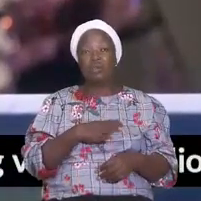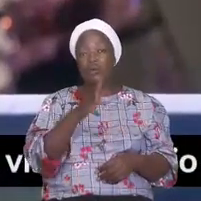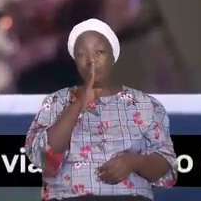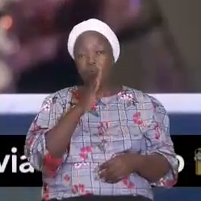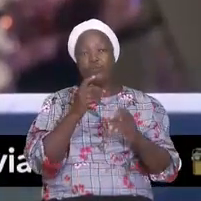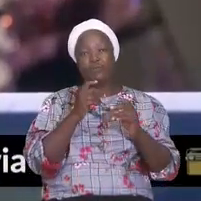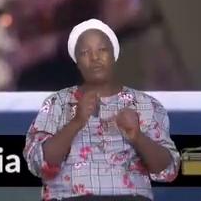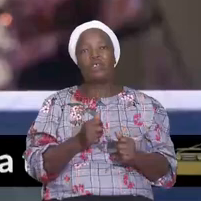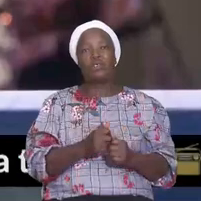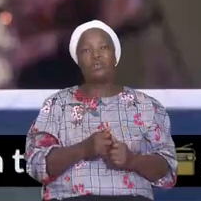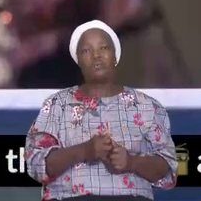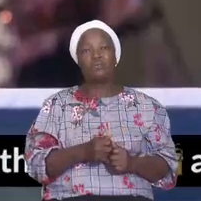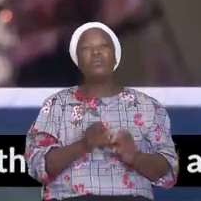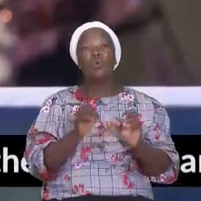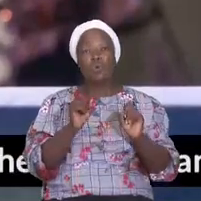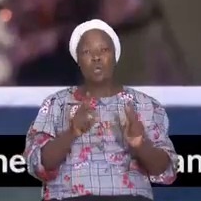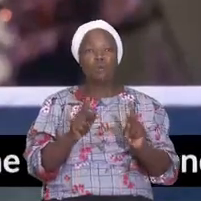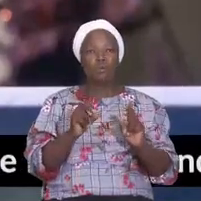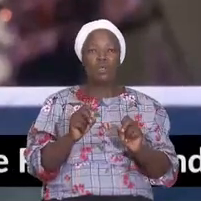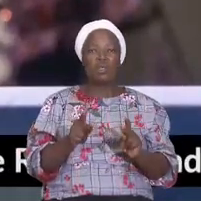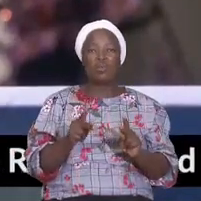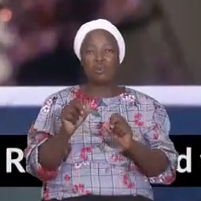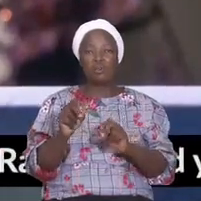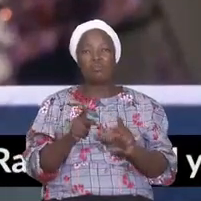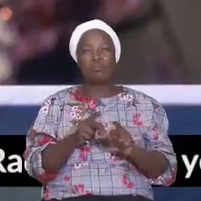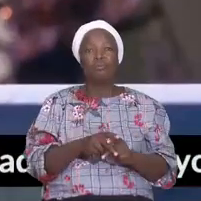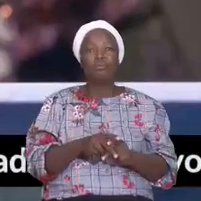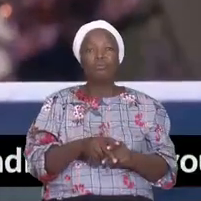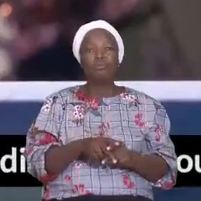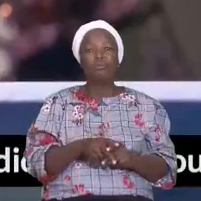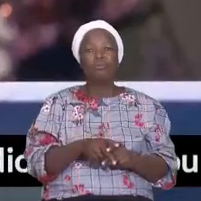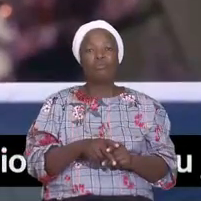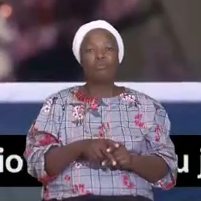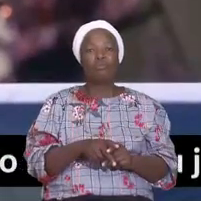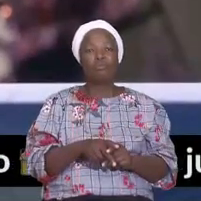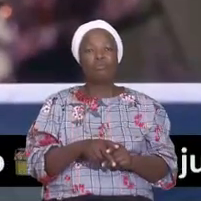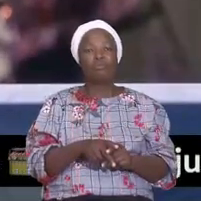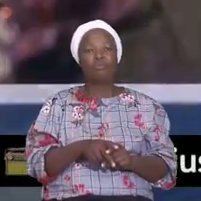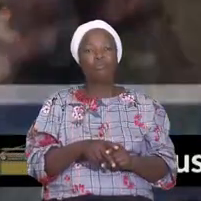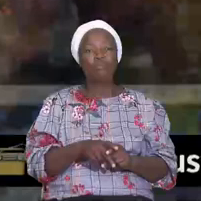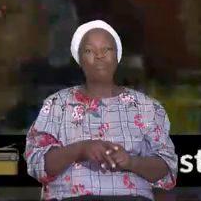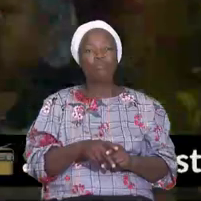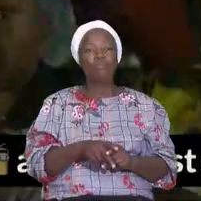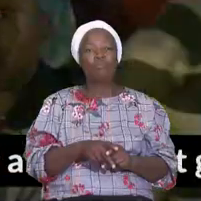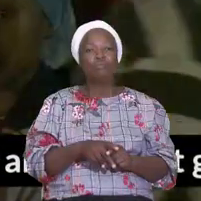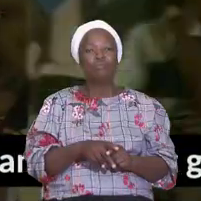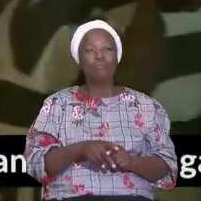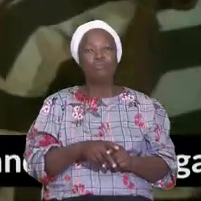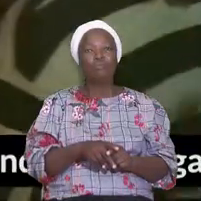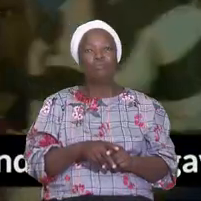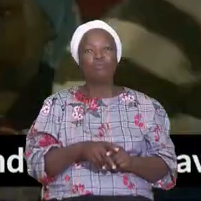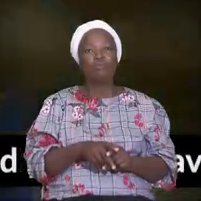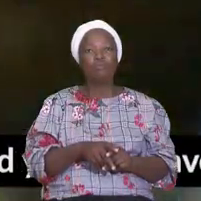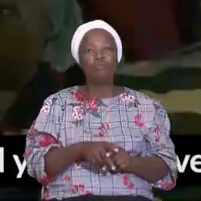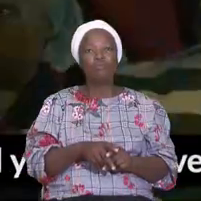décision. Conseiller, si vous avez fini de recevoir les